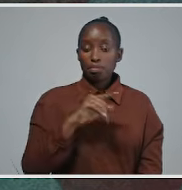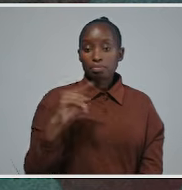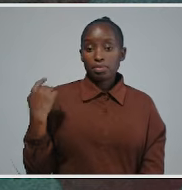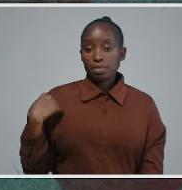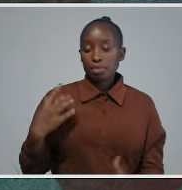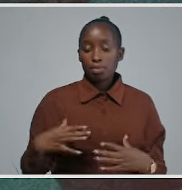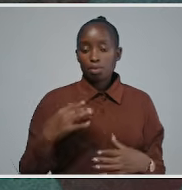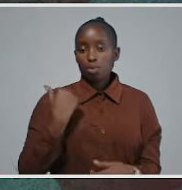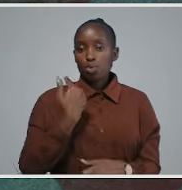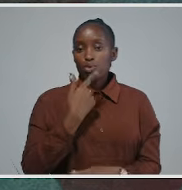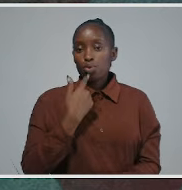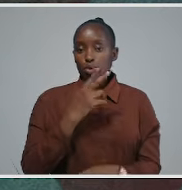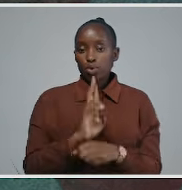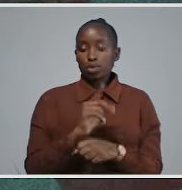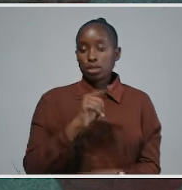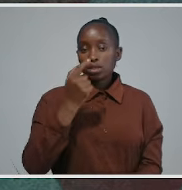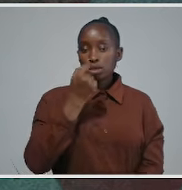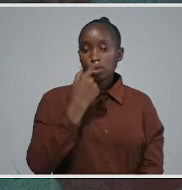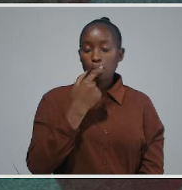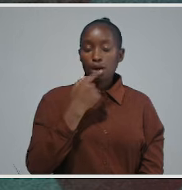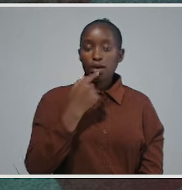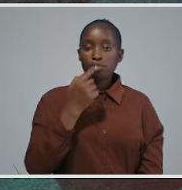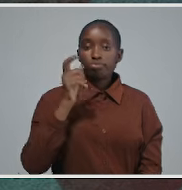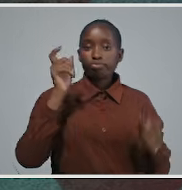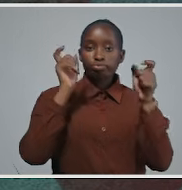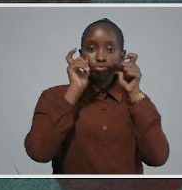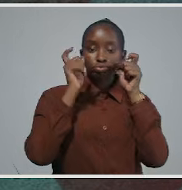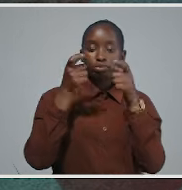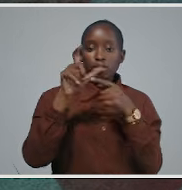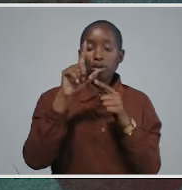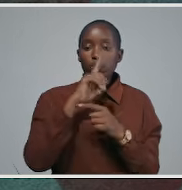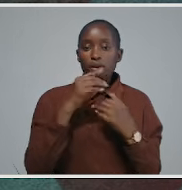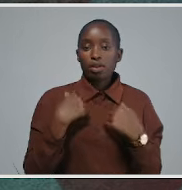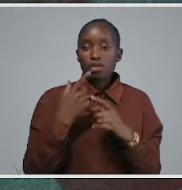za kuzuia HIV iliongezeka kutoka watu